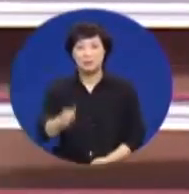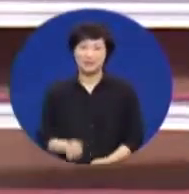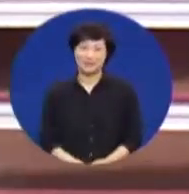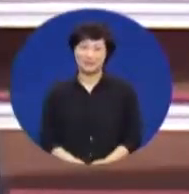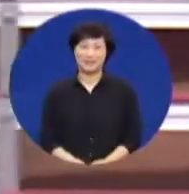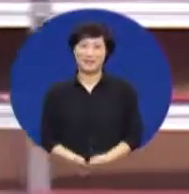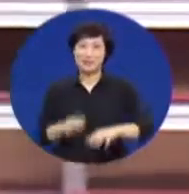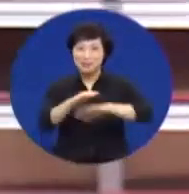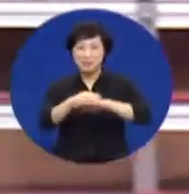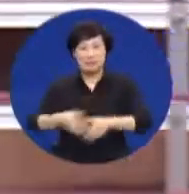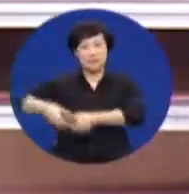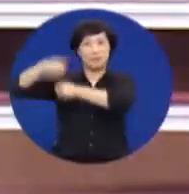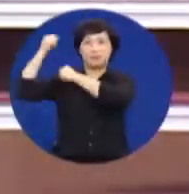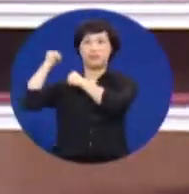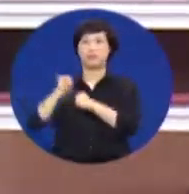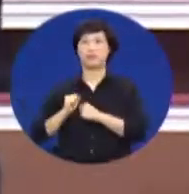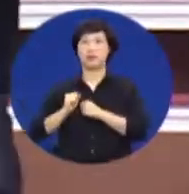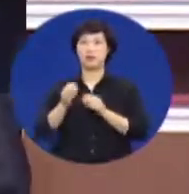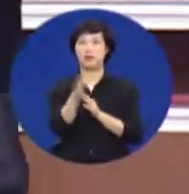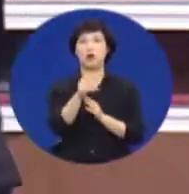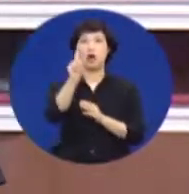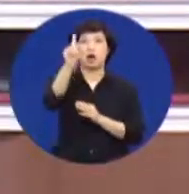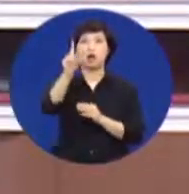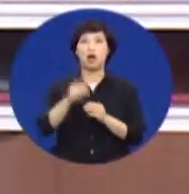숭어 한 마리